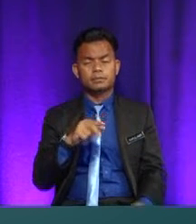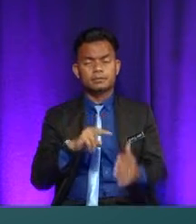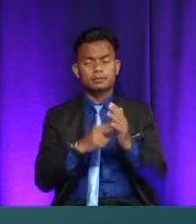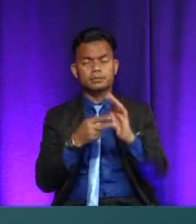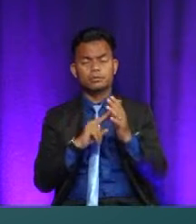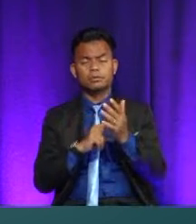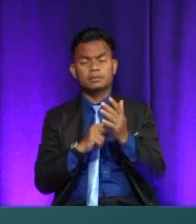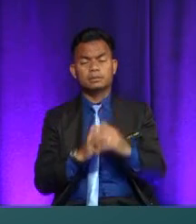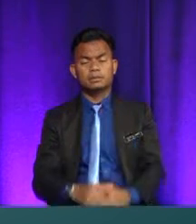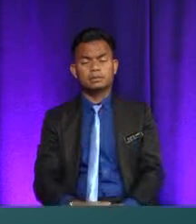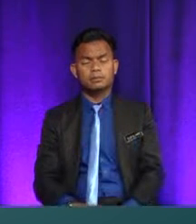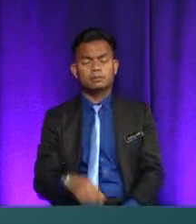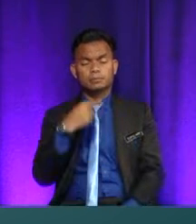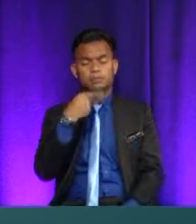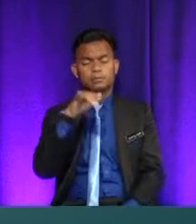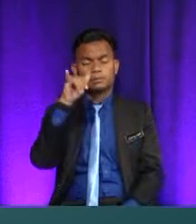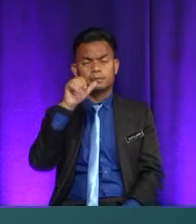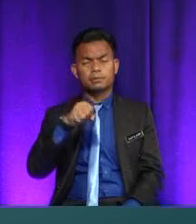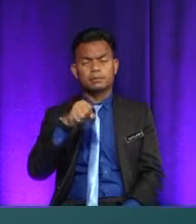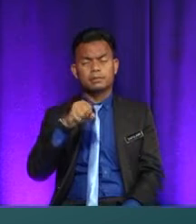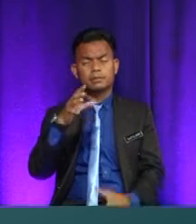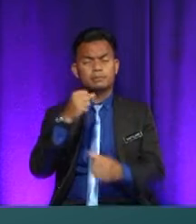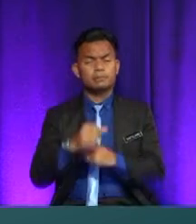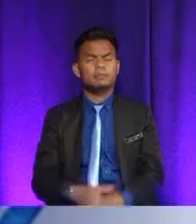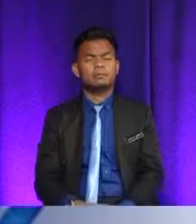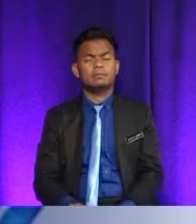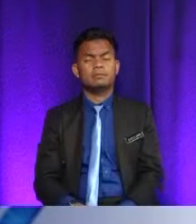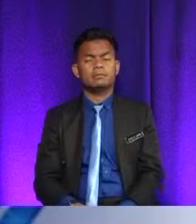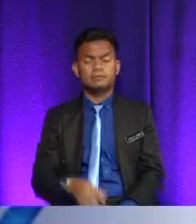berapakah frekuensi ambang frekuensi ambang